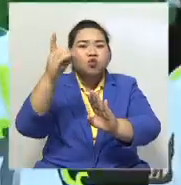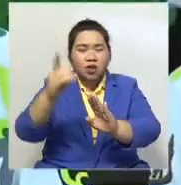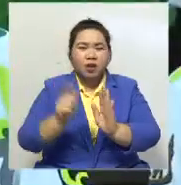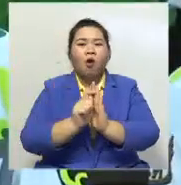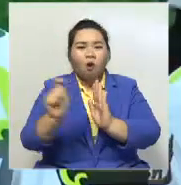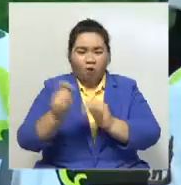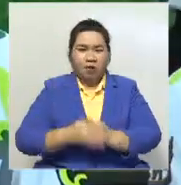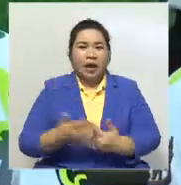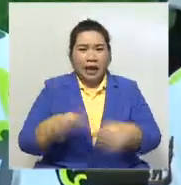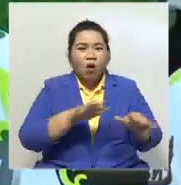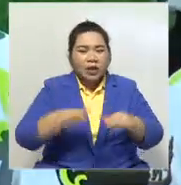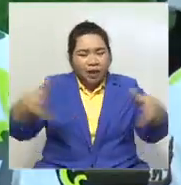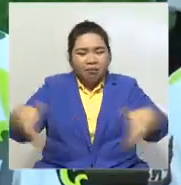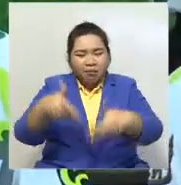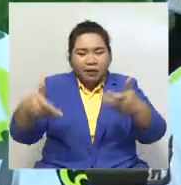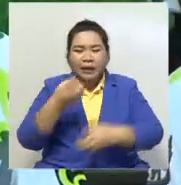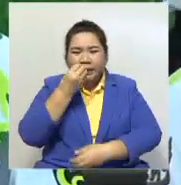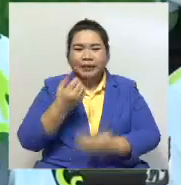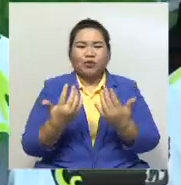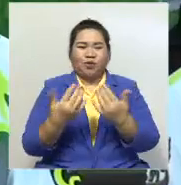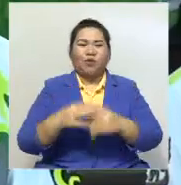างก็คือให้เตรียมกับข้าวรอไว้ด้วย